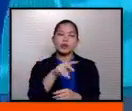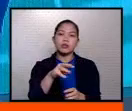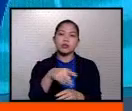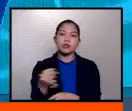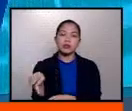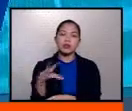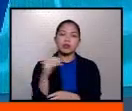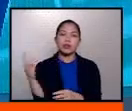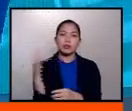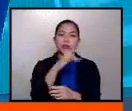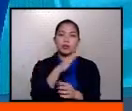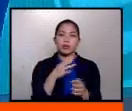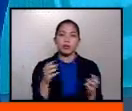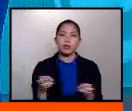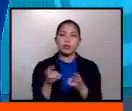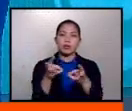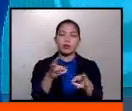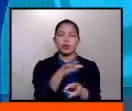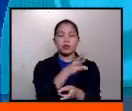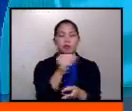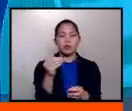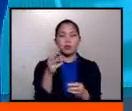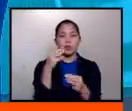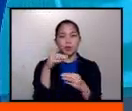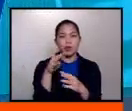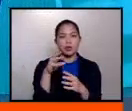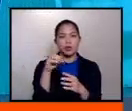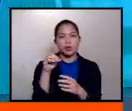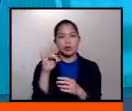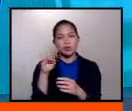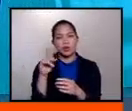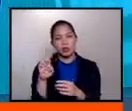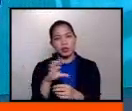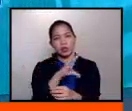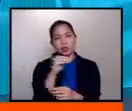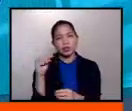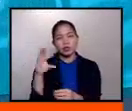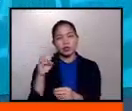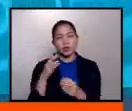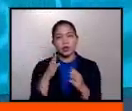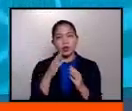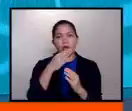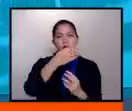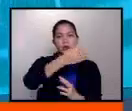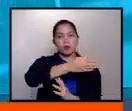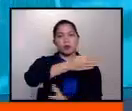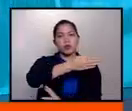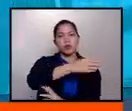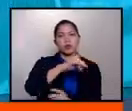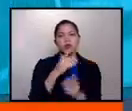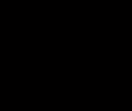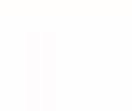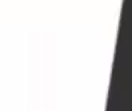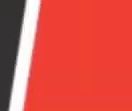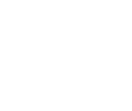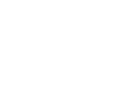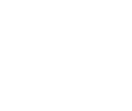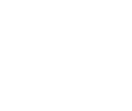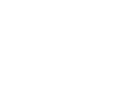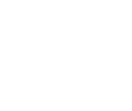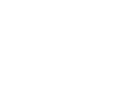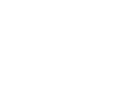Airport, Kalsada at Tulay sa Lubao, Mega Dike naman sa Bacolor at Consuelo Bridge sa Florida Blanca.